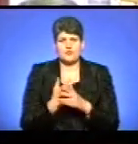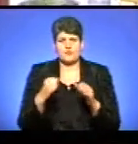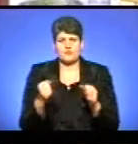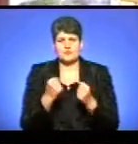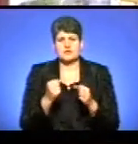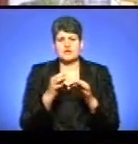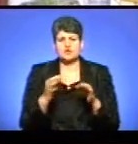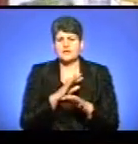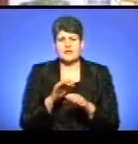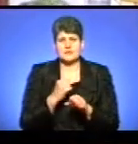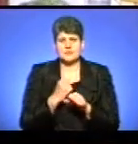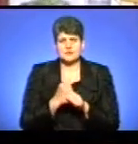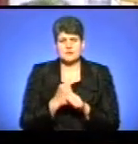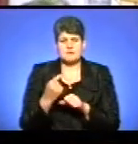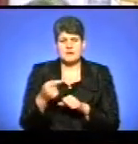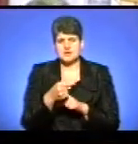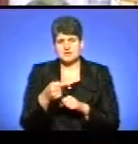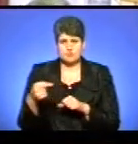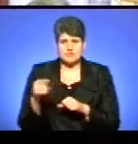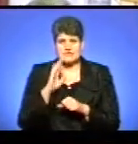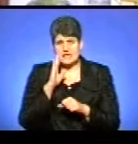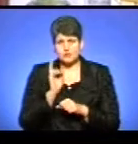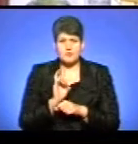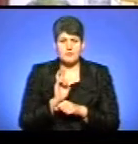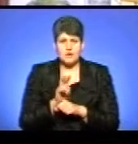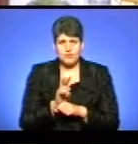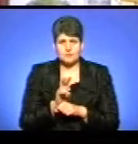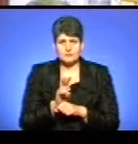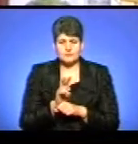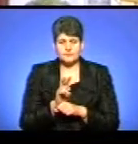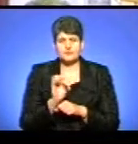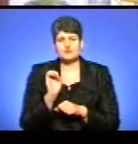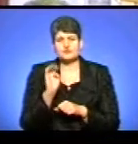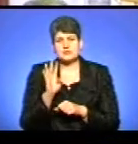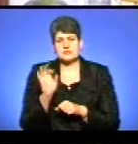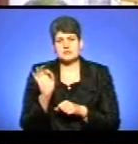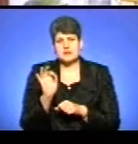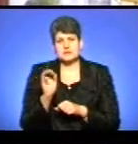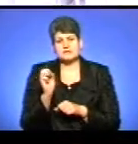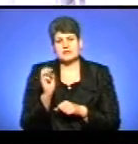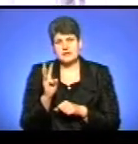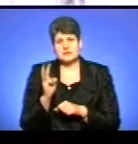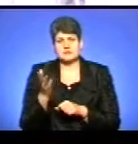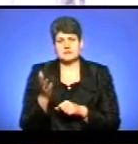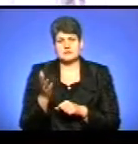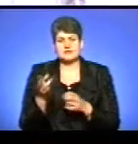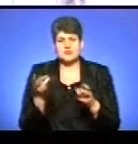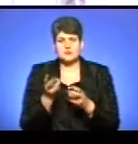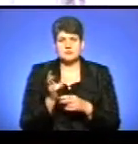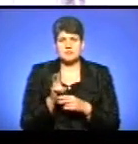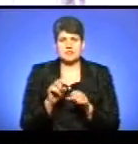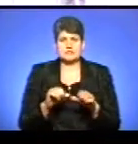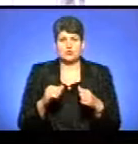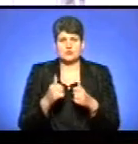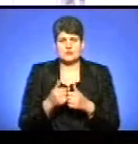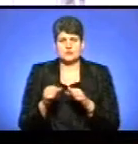не працює. Перший поверх, зранку приходимо, то 14 градусів, 13. Треба, щоб прийшла якась